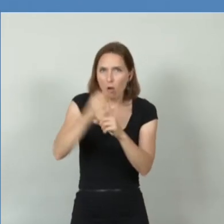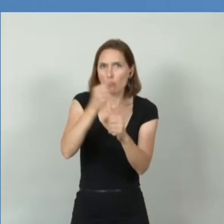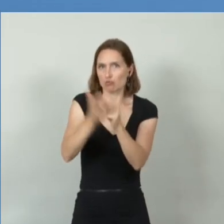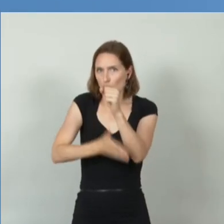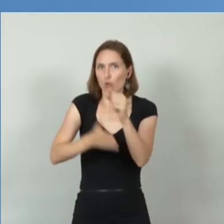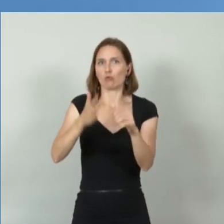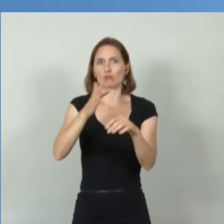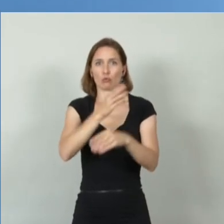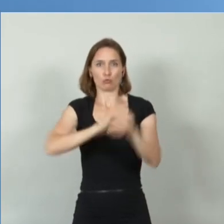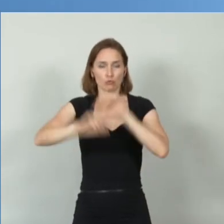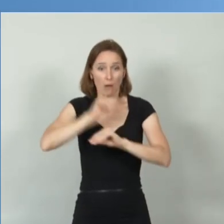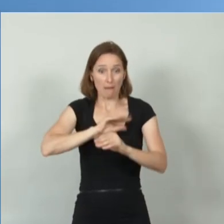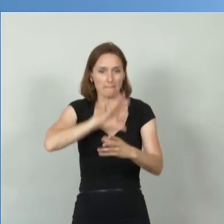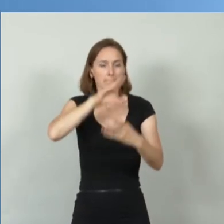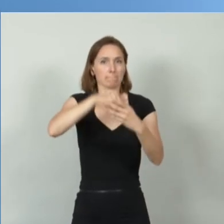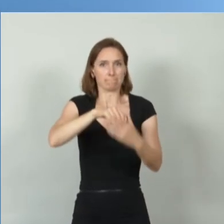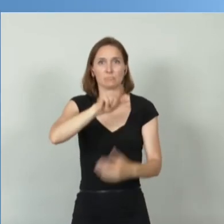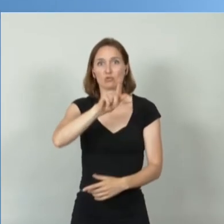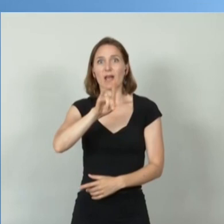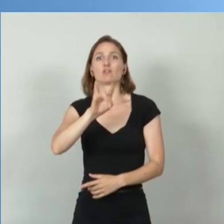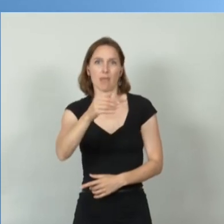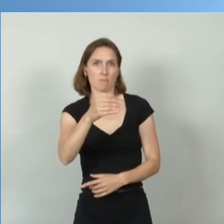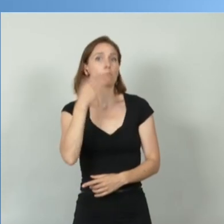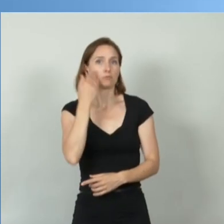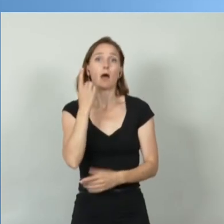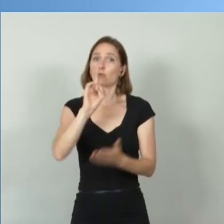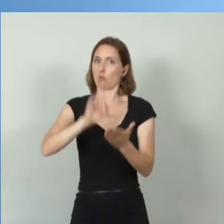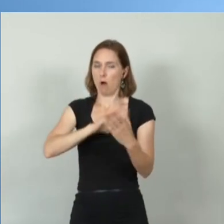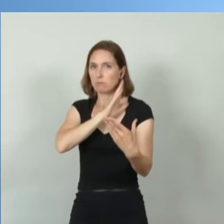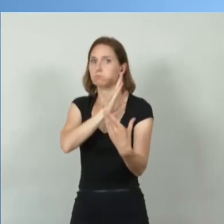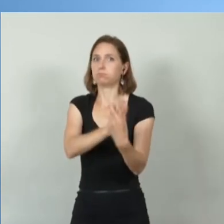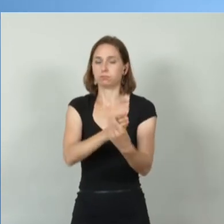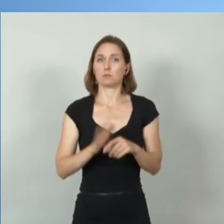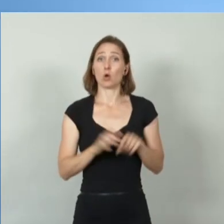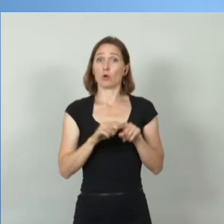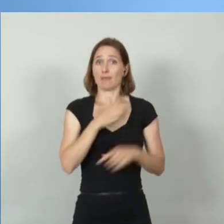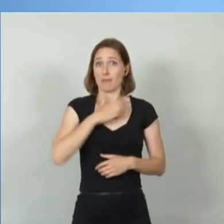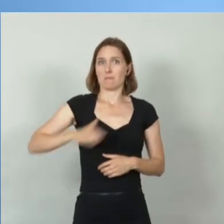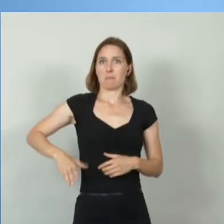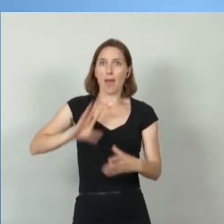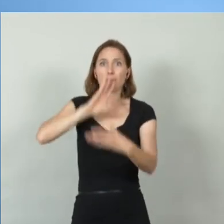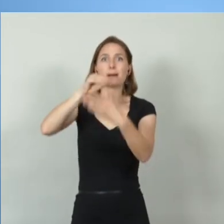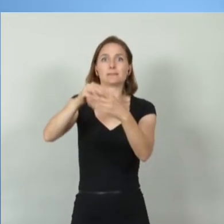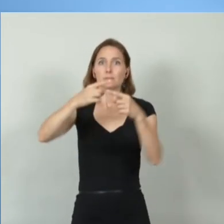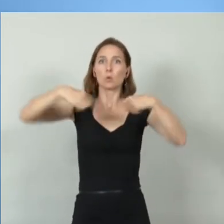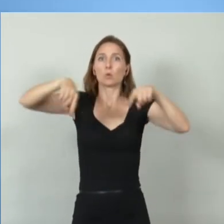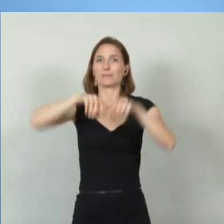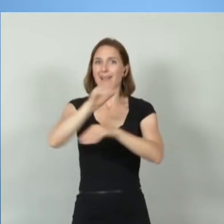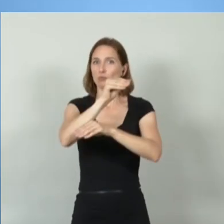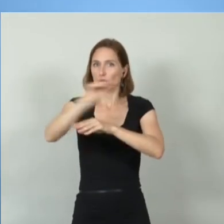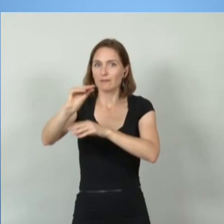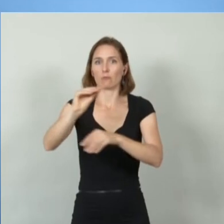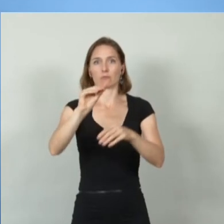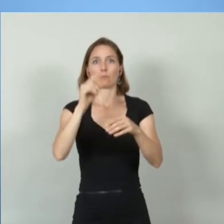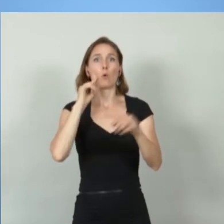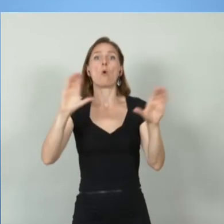elle est légitime enfin parce que le maire est le président du conseil de surveillance du centre hospitalier universitaire et à ce titre